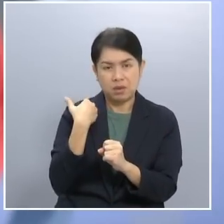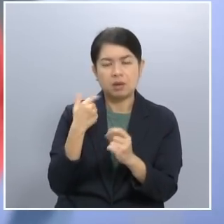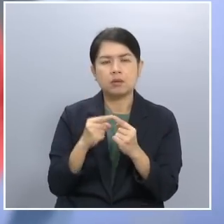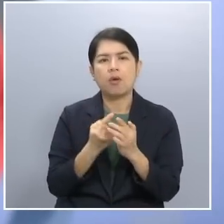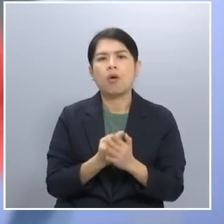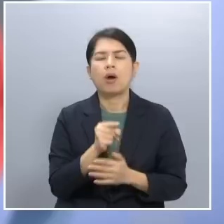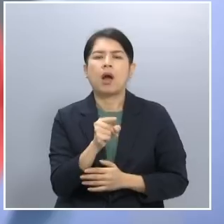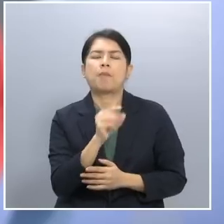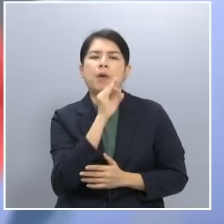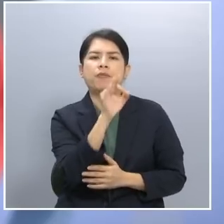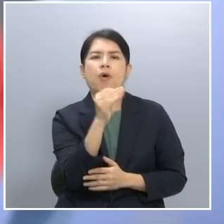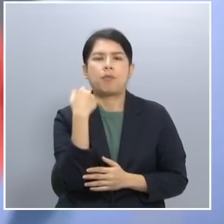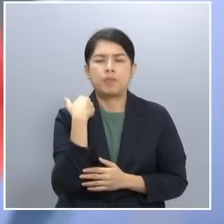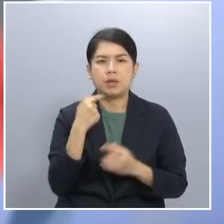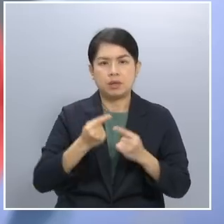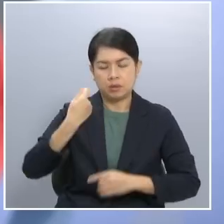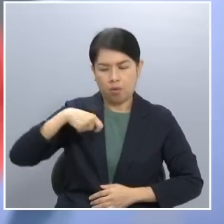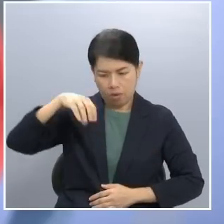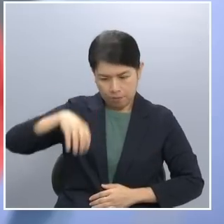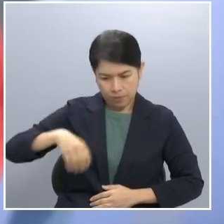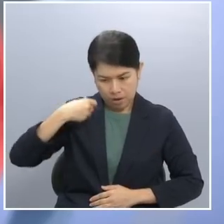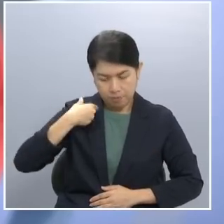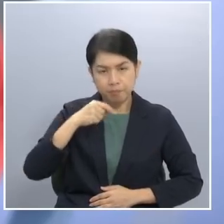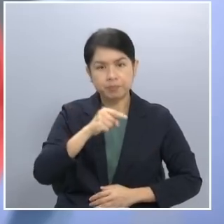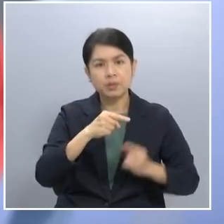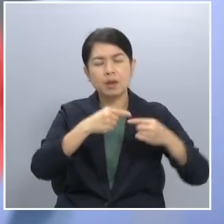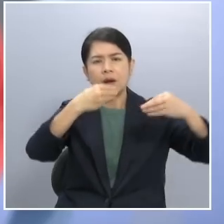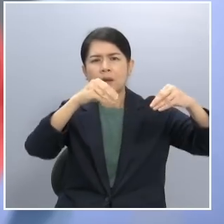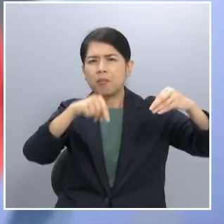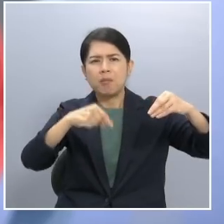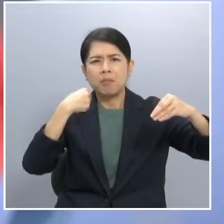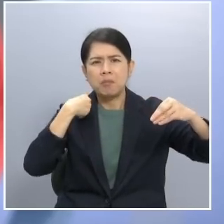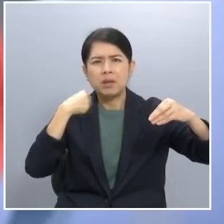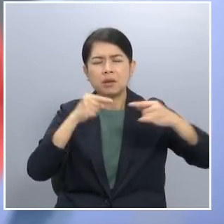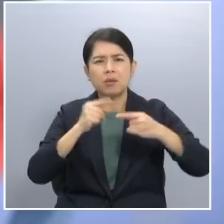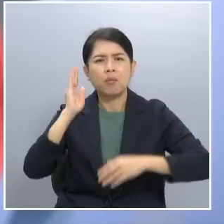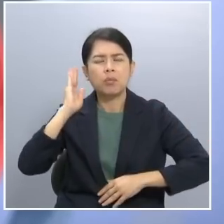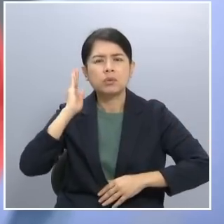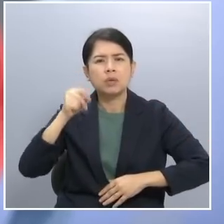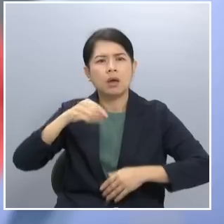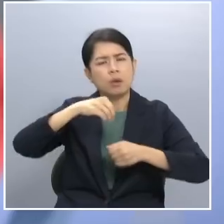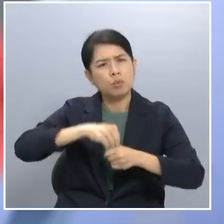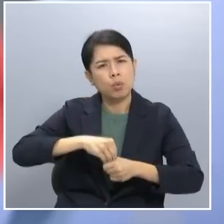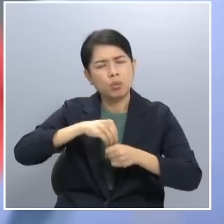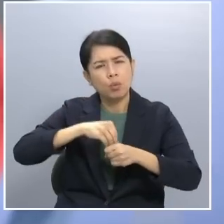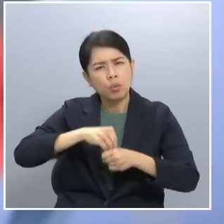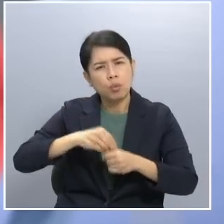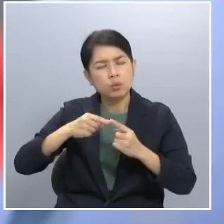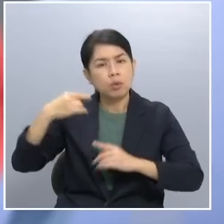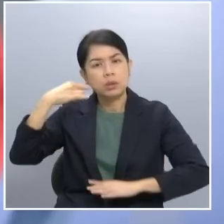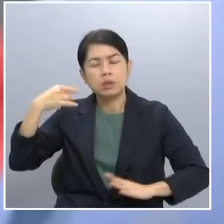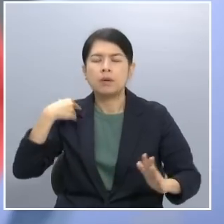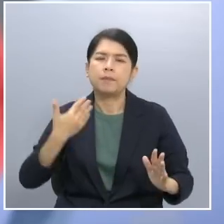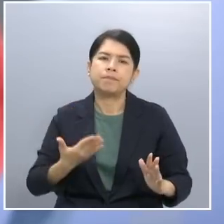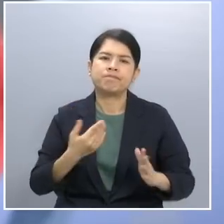ลยไปร้องเอาหาหมายศาลมาให ้ หาหมายศาลมาให้ก็ยังไม่ออกอีกสุดท้ายเนี่ย ผมก็เชื่อว่าบริบทของการต่อรองหรือพูดคุยหรืออาร